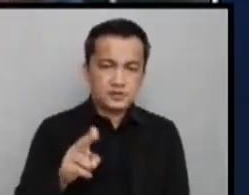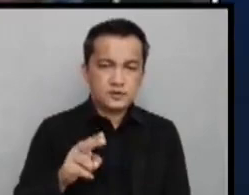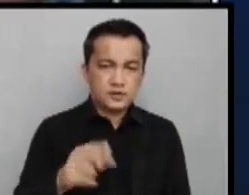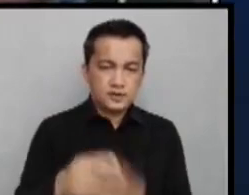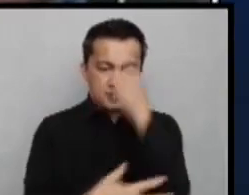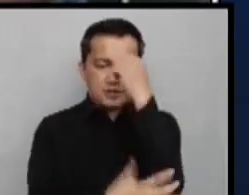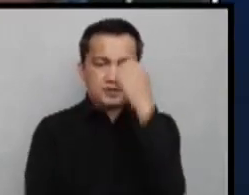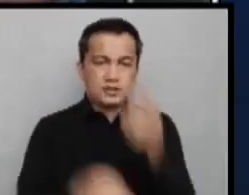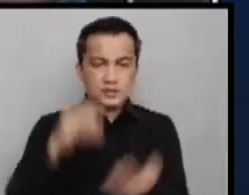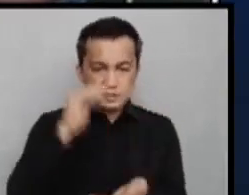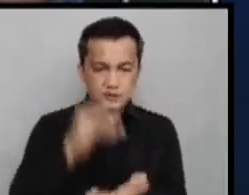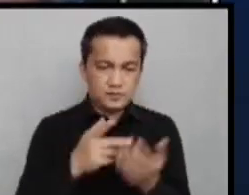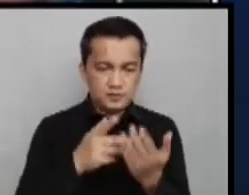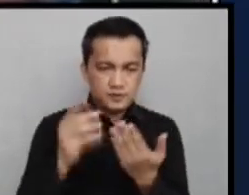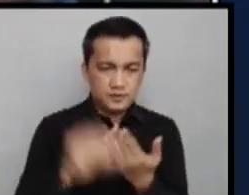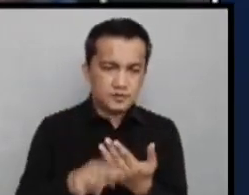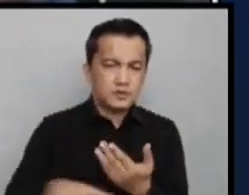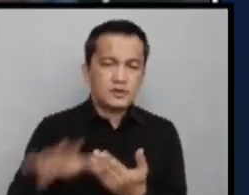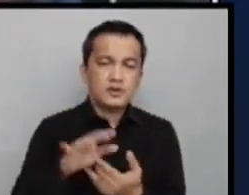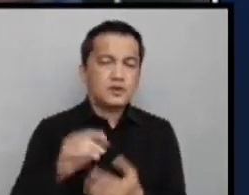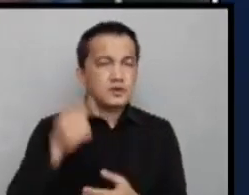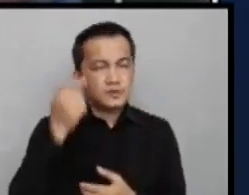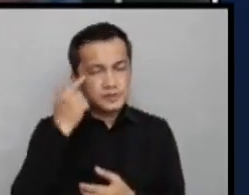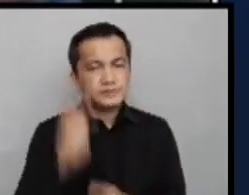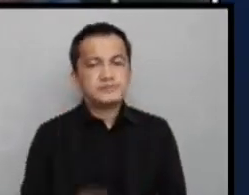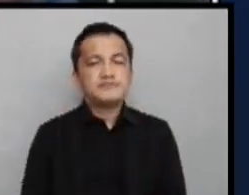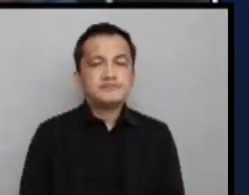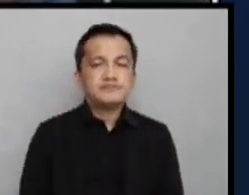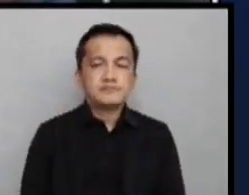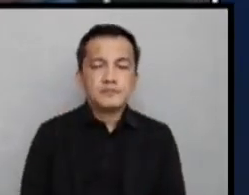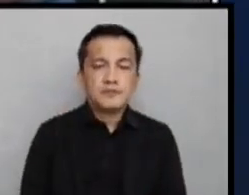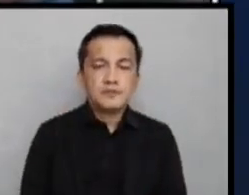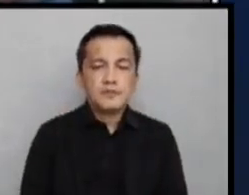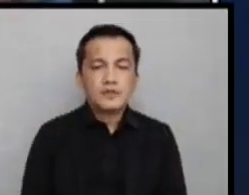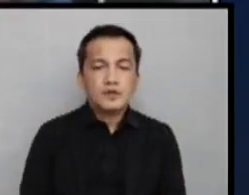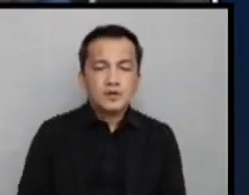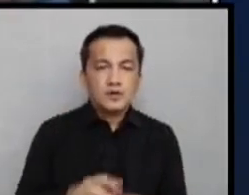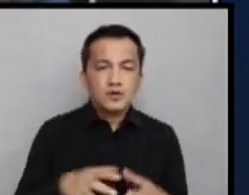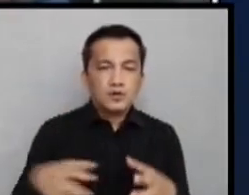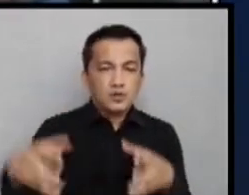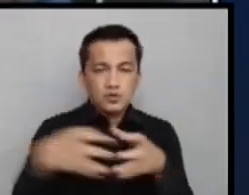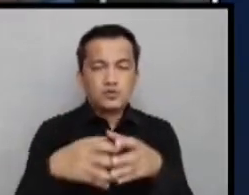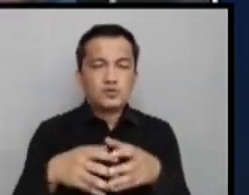program ay whole of government and whole of nation approach.